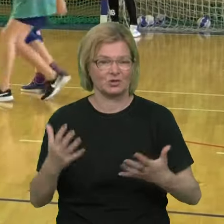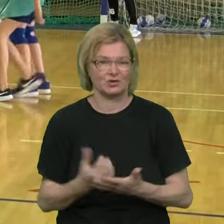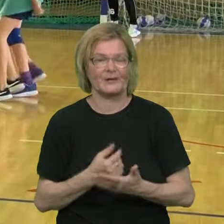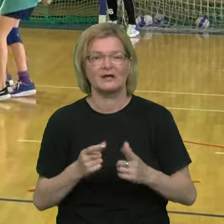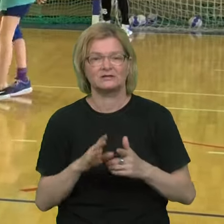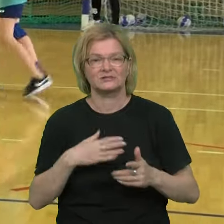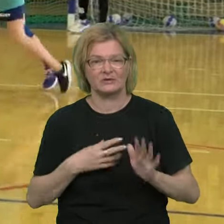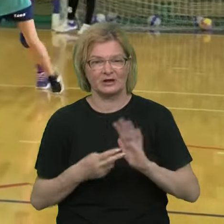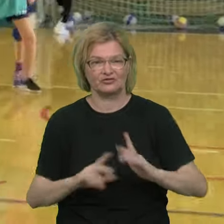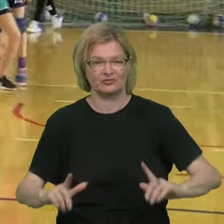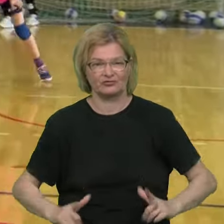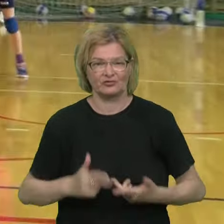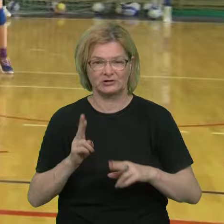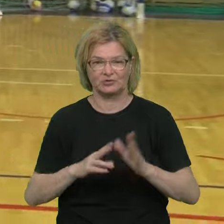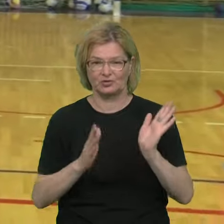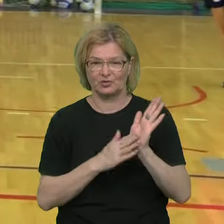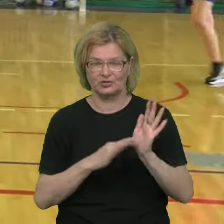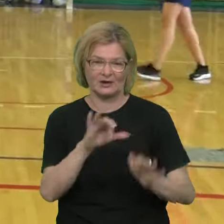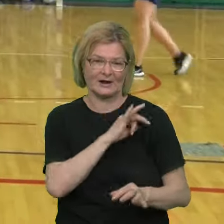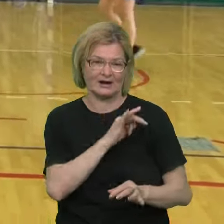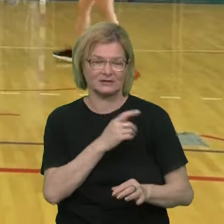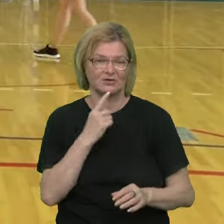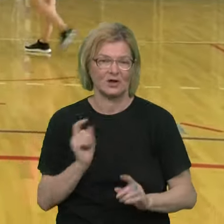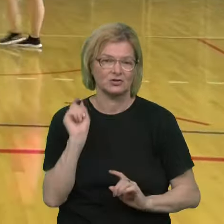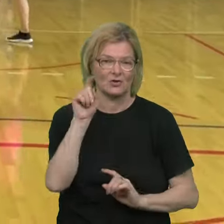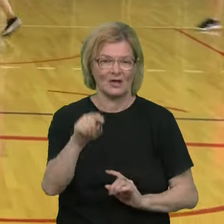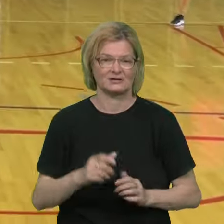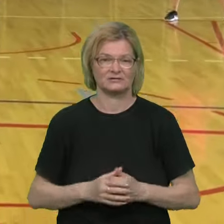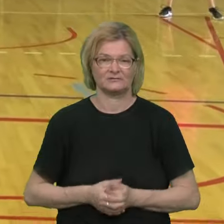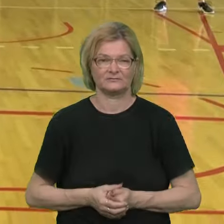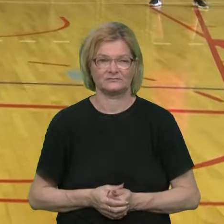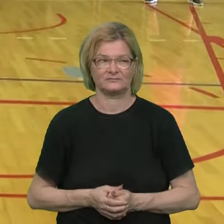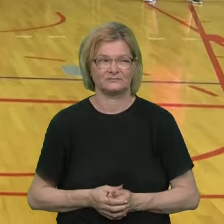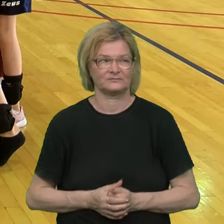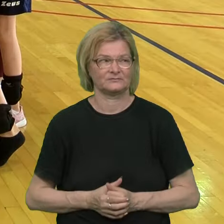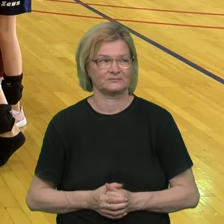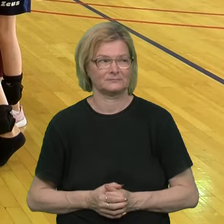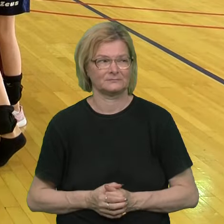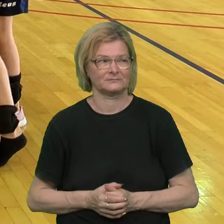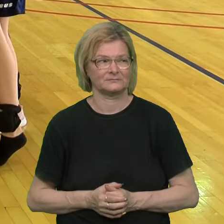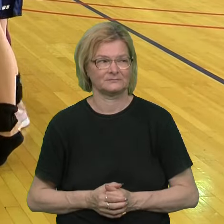mnogo sportskih uspjeha, te da svojim načinom života budu uzor generacijama koje dolaze.